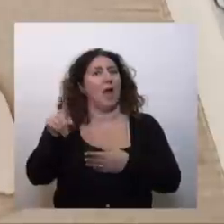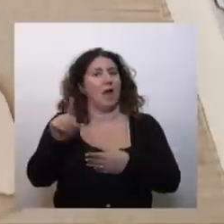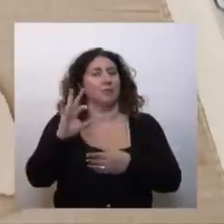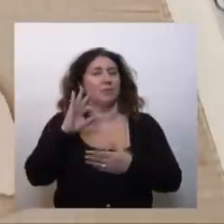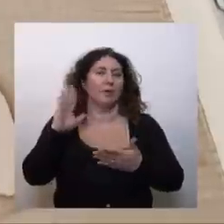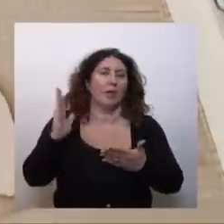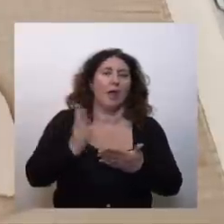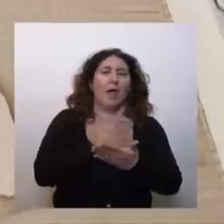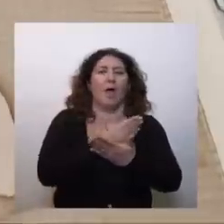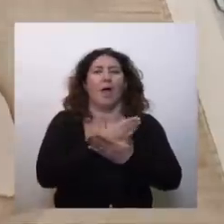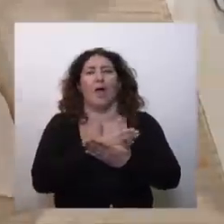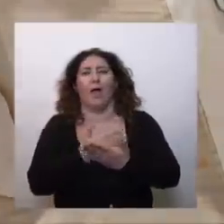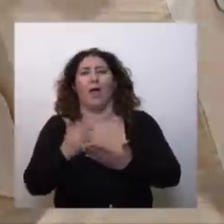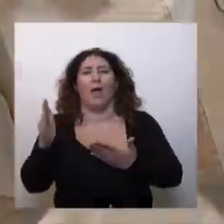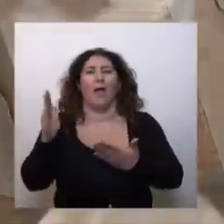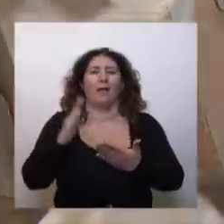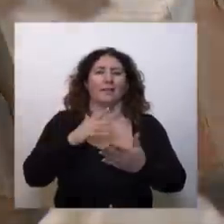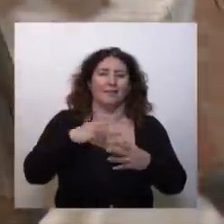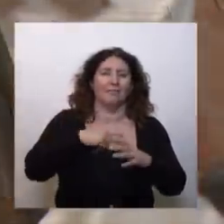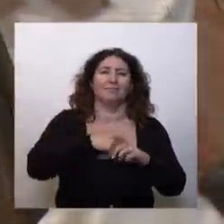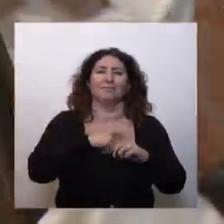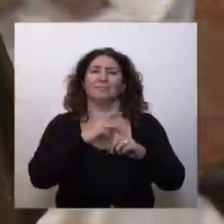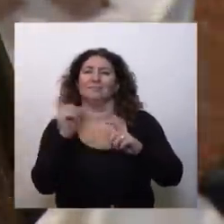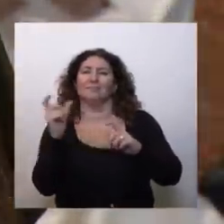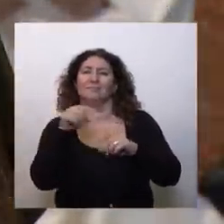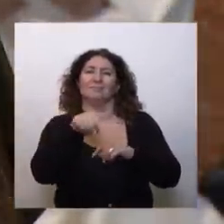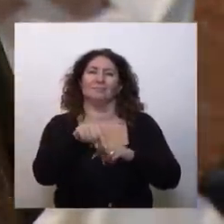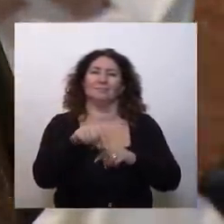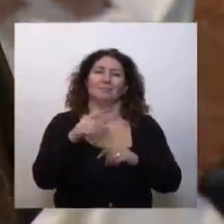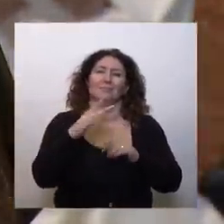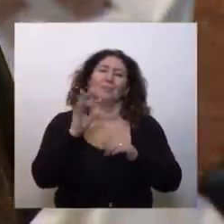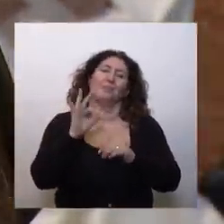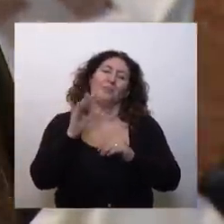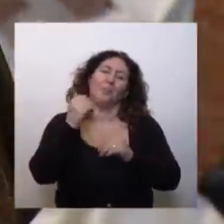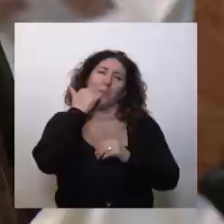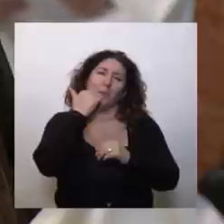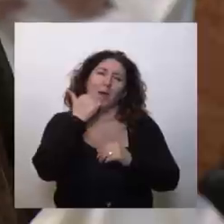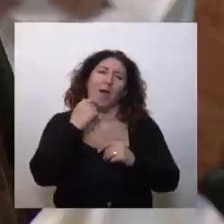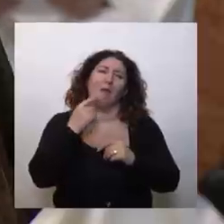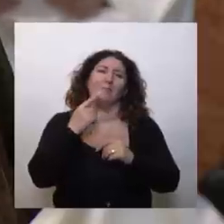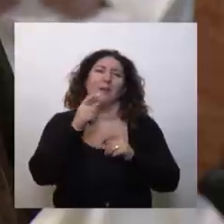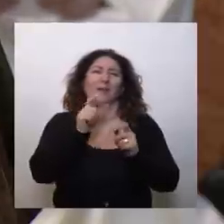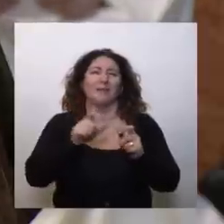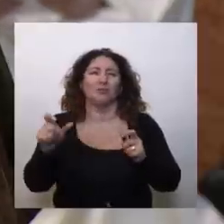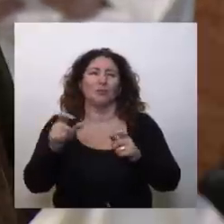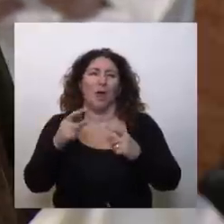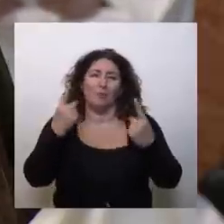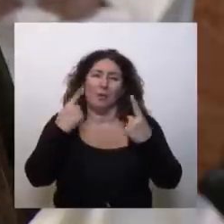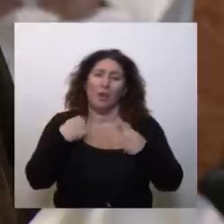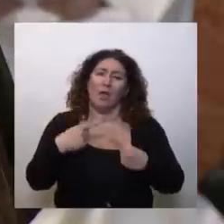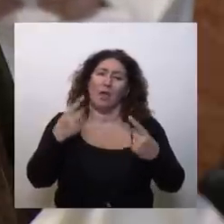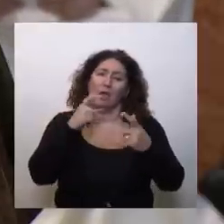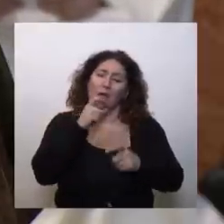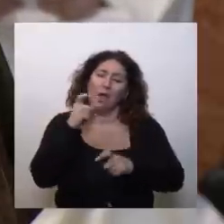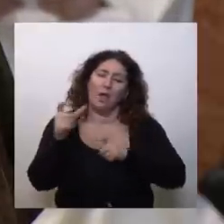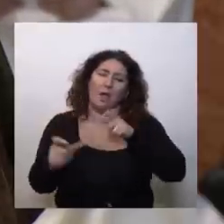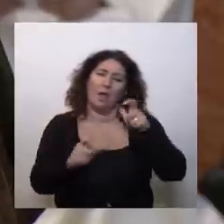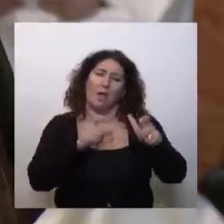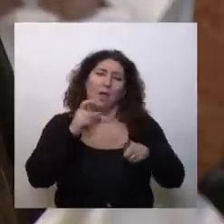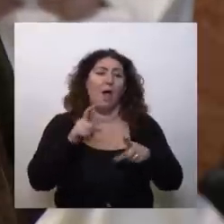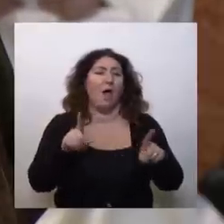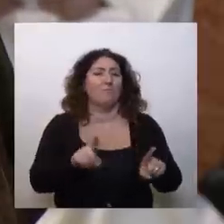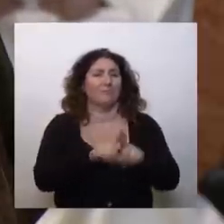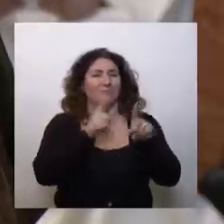sepolto i lamenti della madre e dei suoi più fedeli discepoli, anche noi, davanti